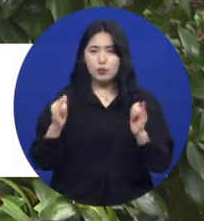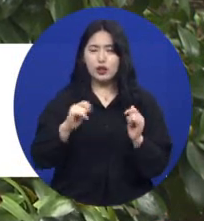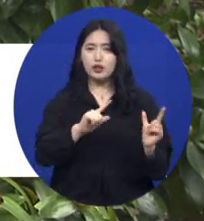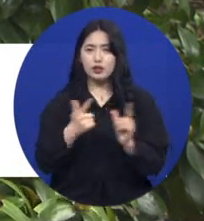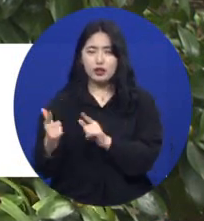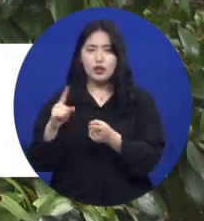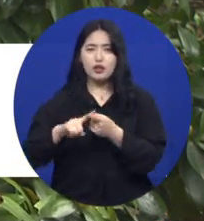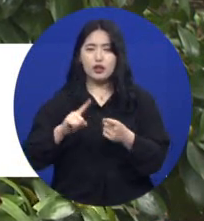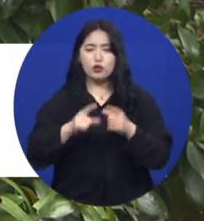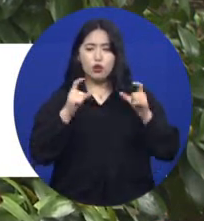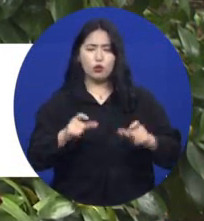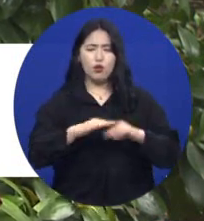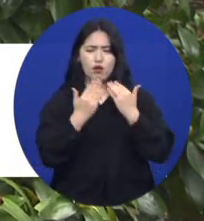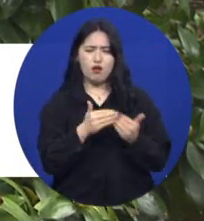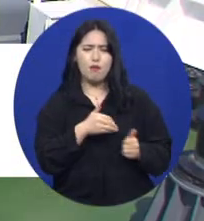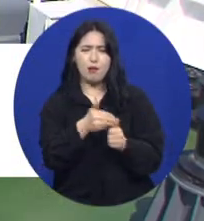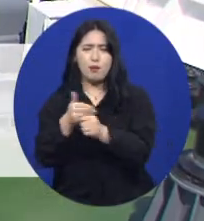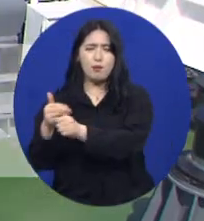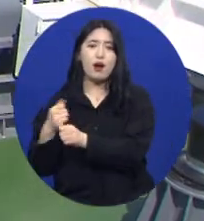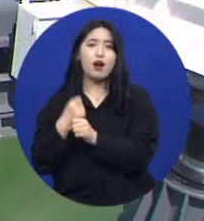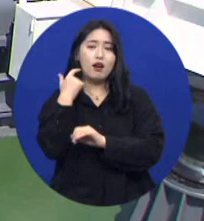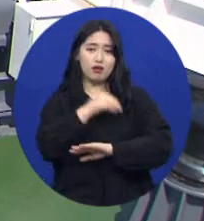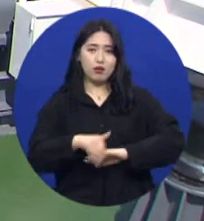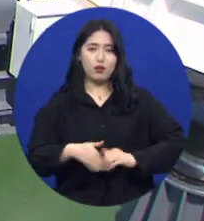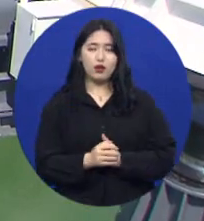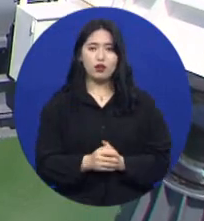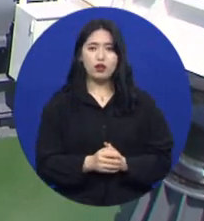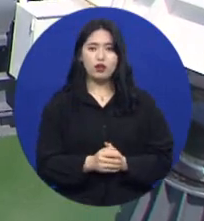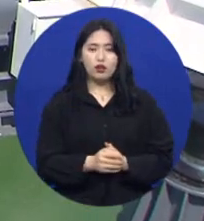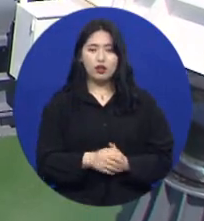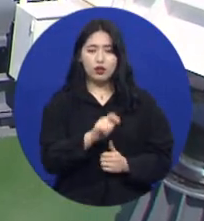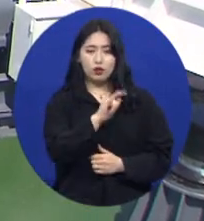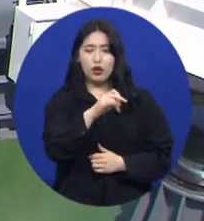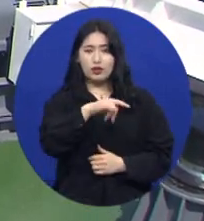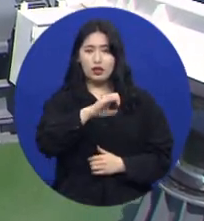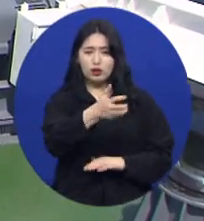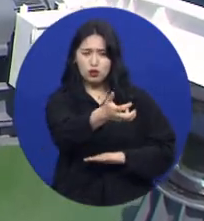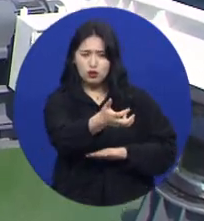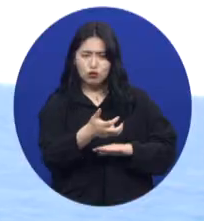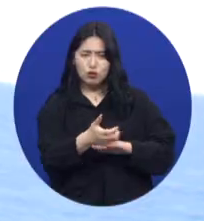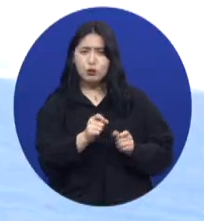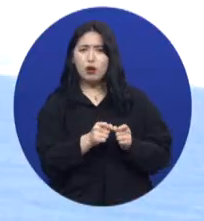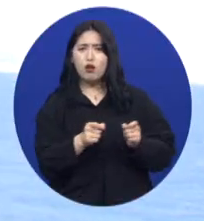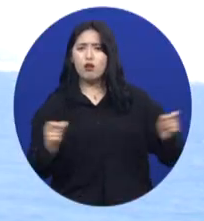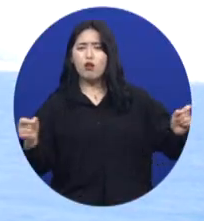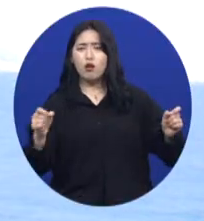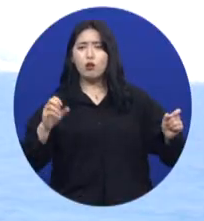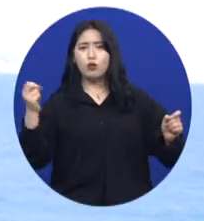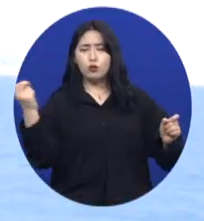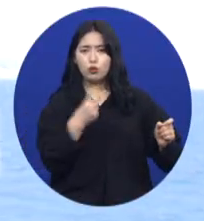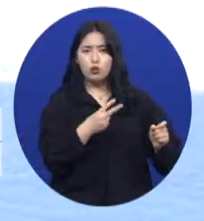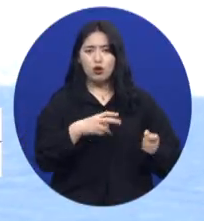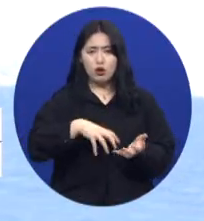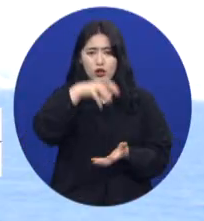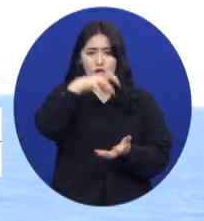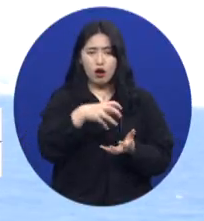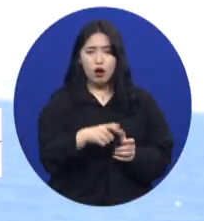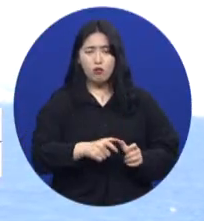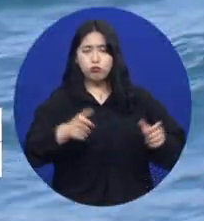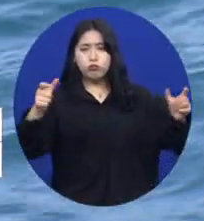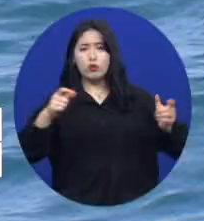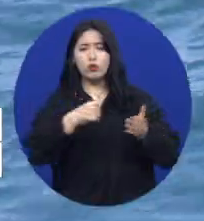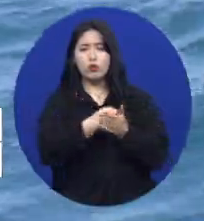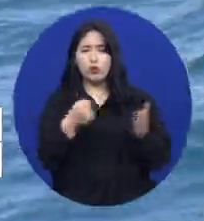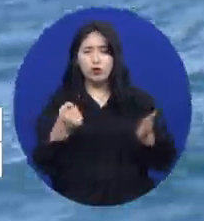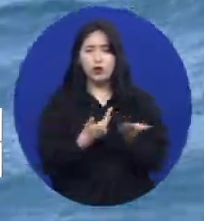아토 에 배치를 해서 굉 생이 모자반 의 유입 시기가 길어지고 양도 급증하는 만큼 제주